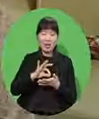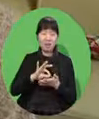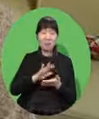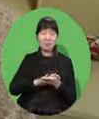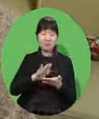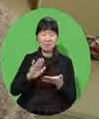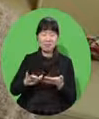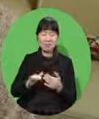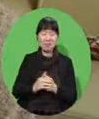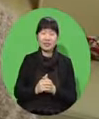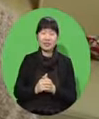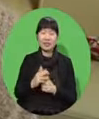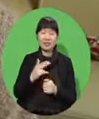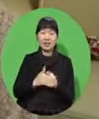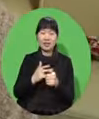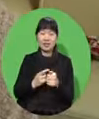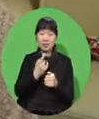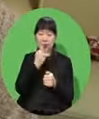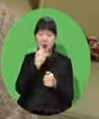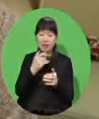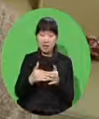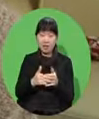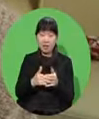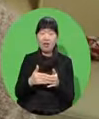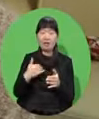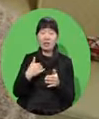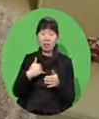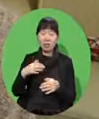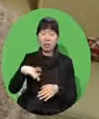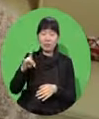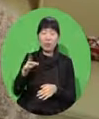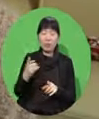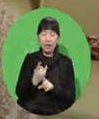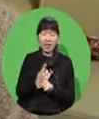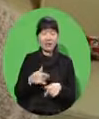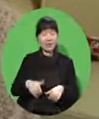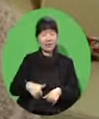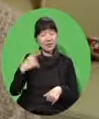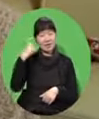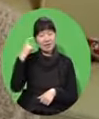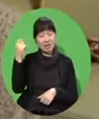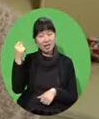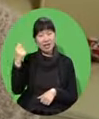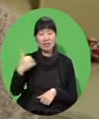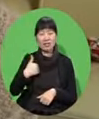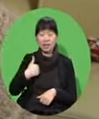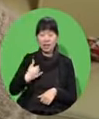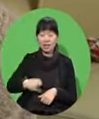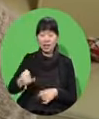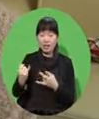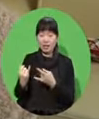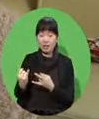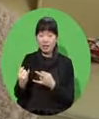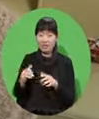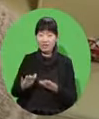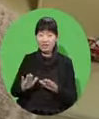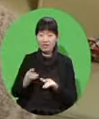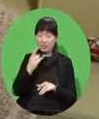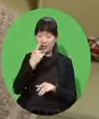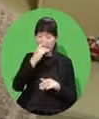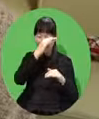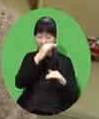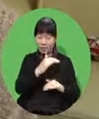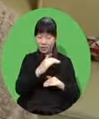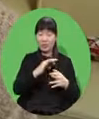쓸게요. 선생님한테 배우면서 저부터 좀 많이 바뀌어야겠다라는 생각이 했고요. 저희 아이한테도 지금 배운